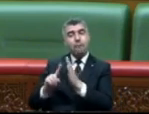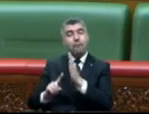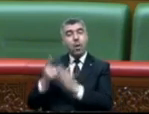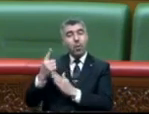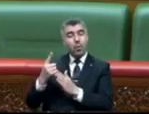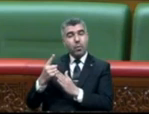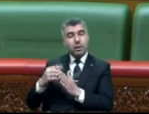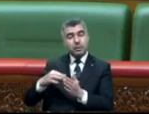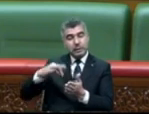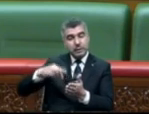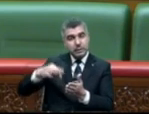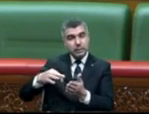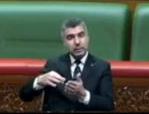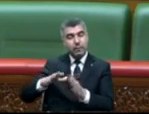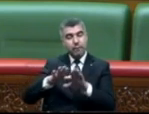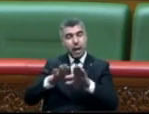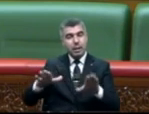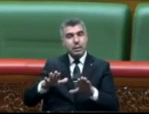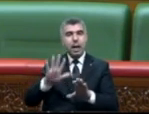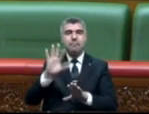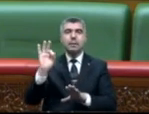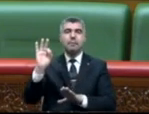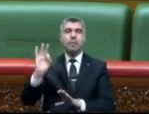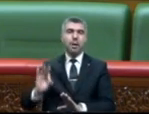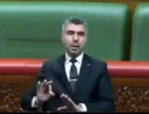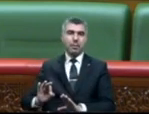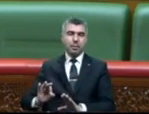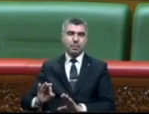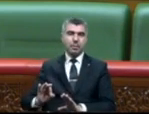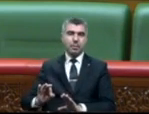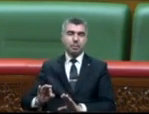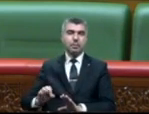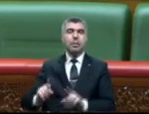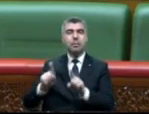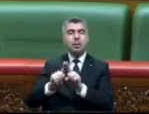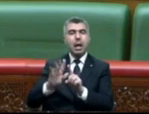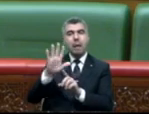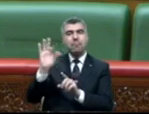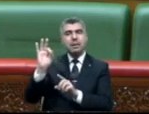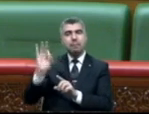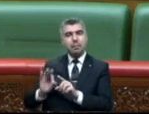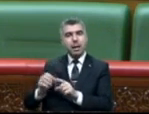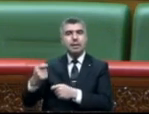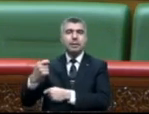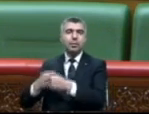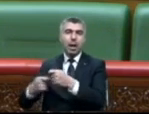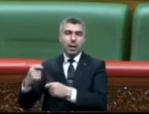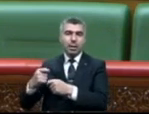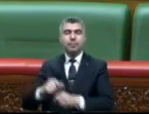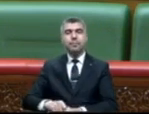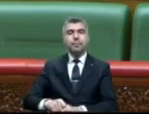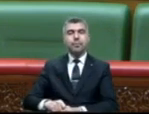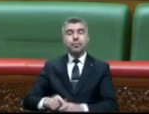النقلة حتى المنتوج يلا وصل 50%، 50% هي ديال التجارة. السيد الوزير دابا حنا